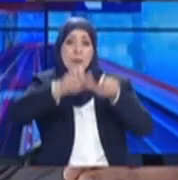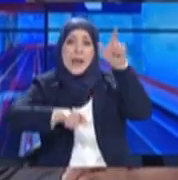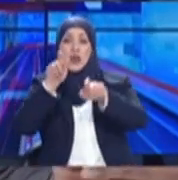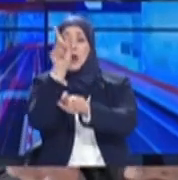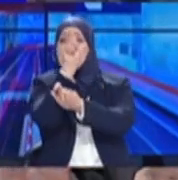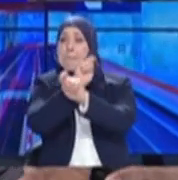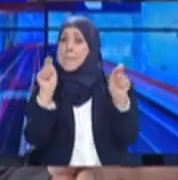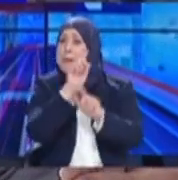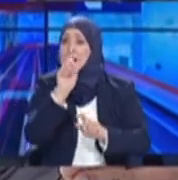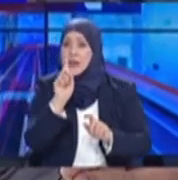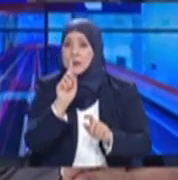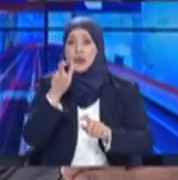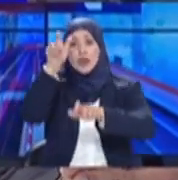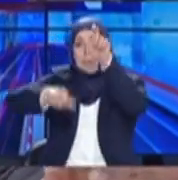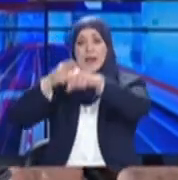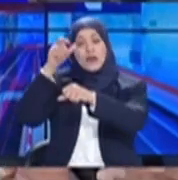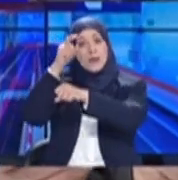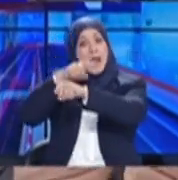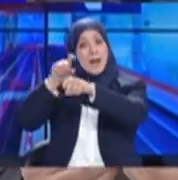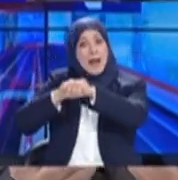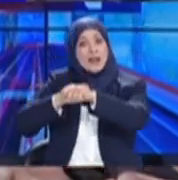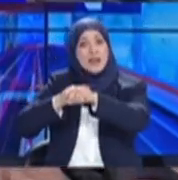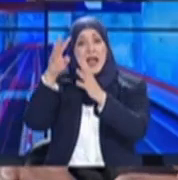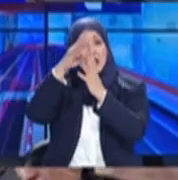يفكروا في البلديه اللي